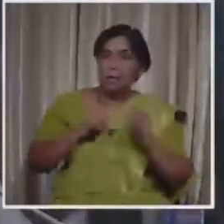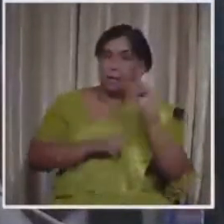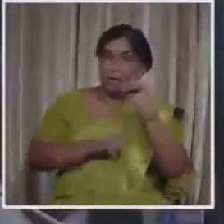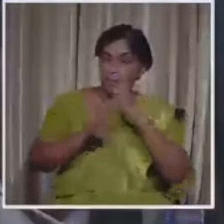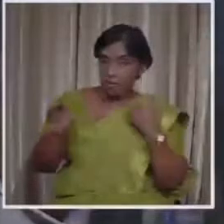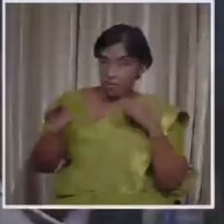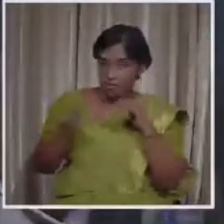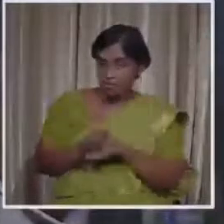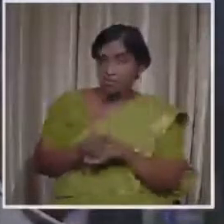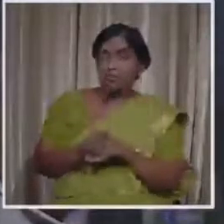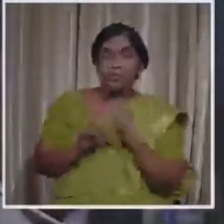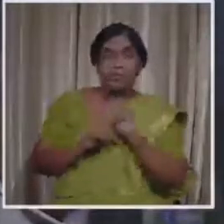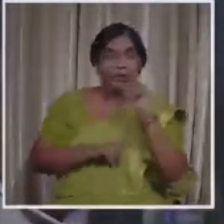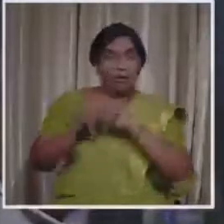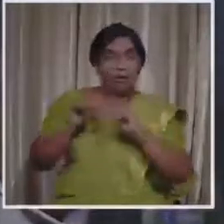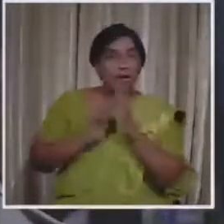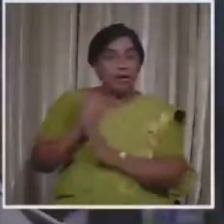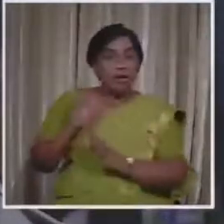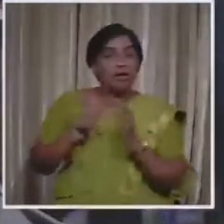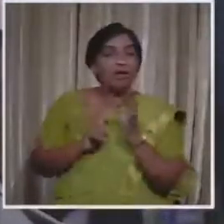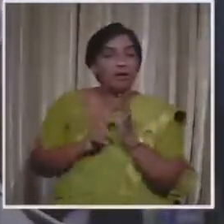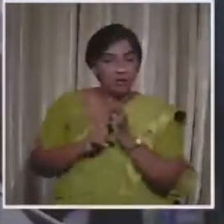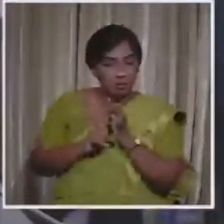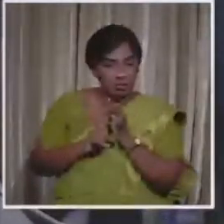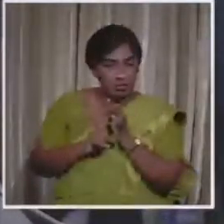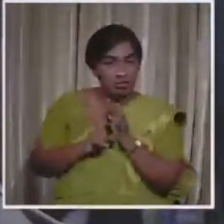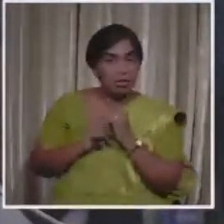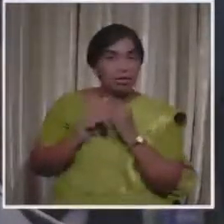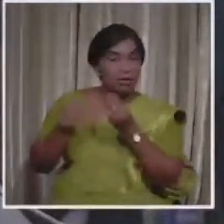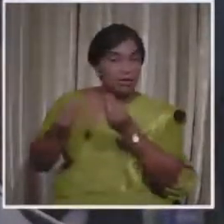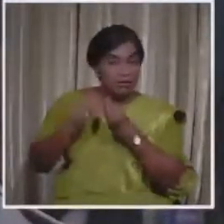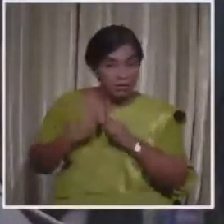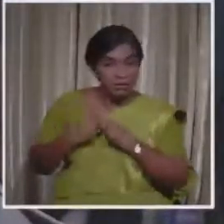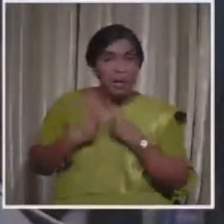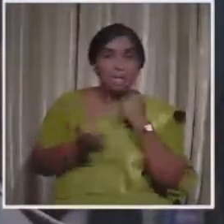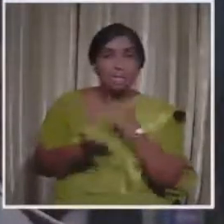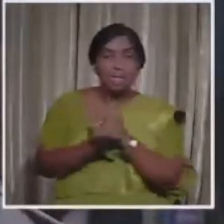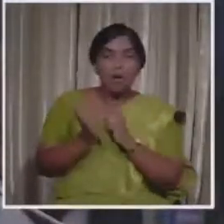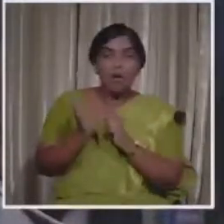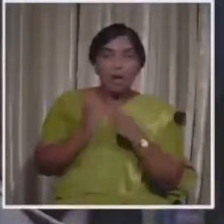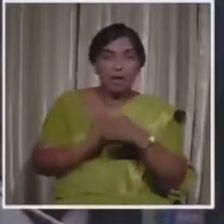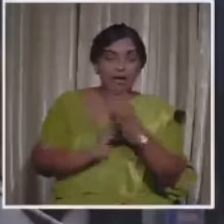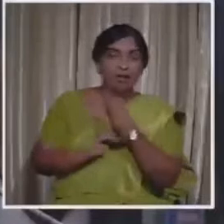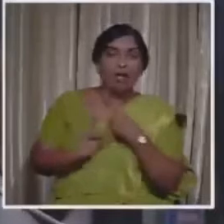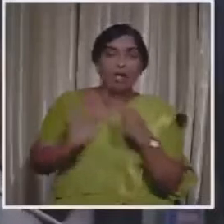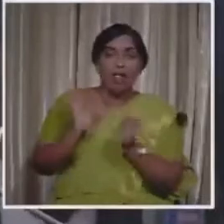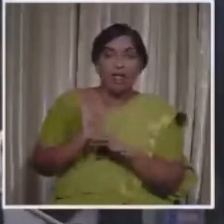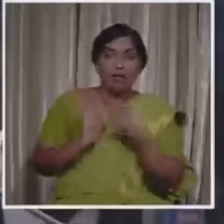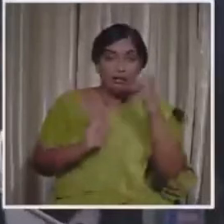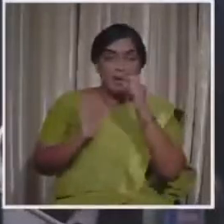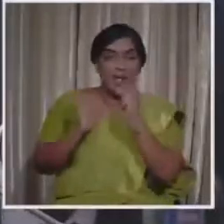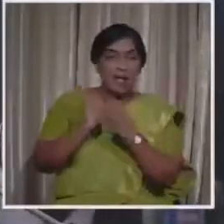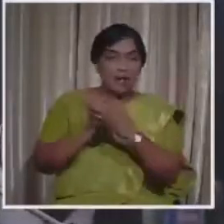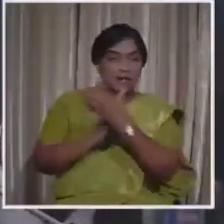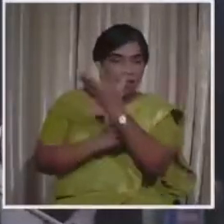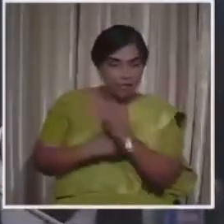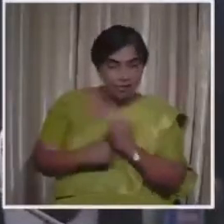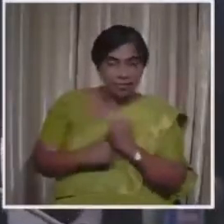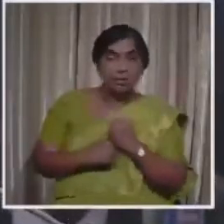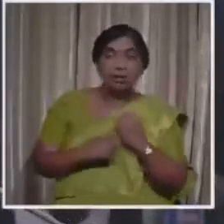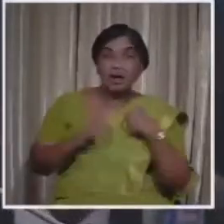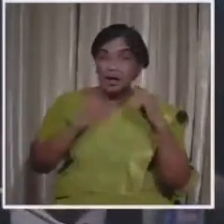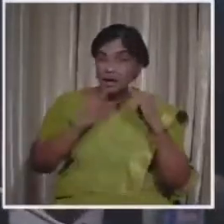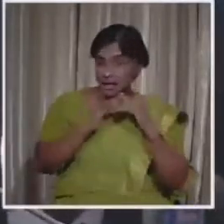ඇවිල්ලා පාර්ලිමේන්තුවේ මන්ත්‍රීවරු අපිට ලබා ගන්න පුළුවන් වුණා බැංකු ණයක්. මම ඒකේ රුපියල් ලක්ෂ 50ක ණයක් අරගෙන ඒ මගේ